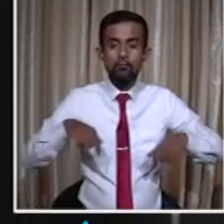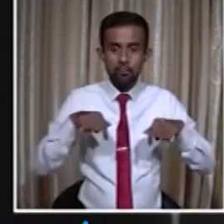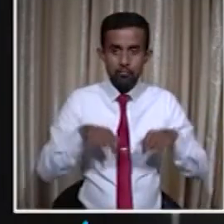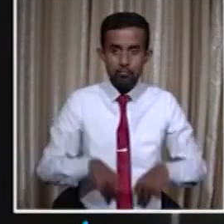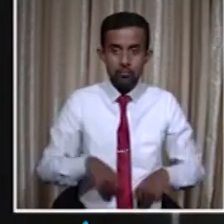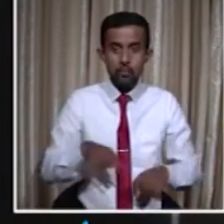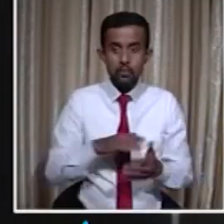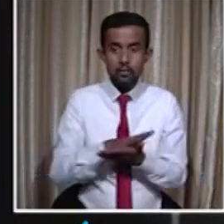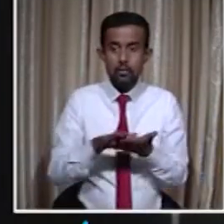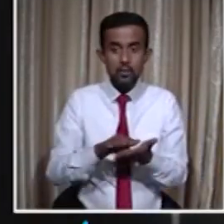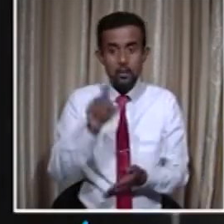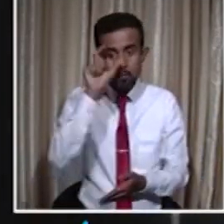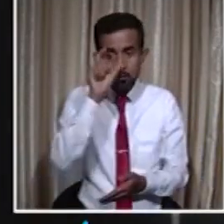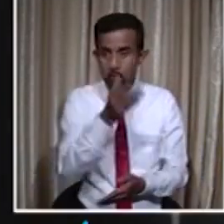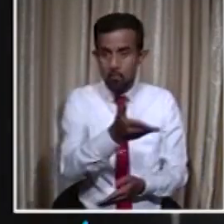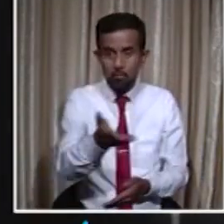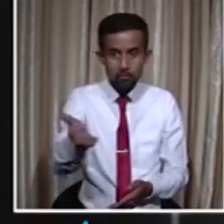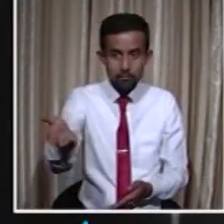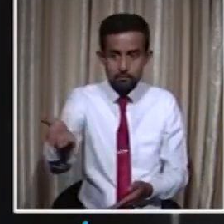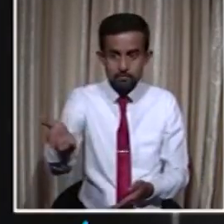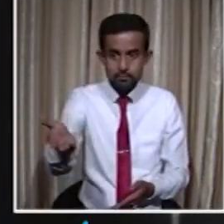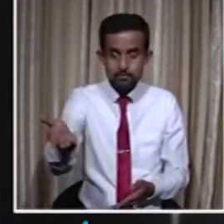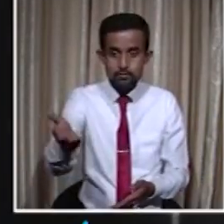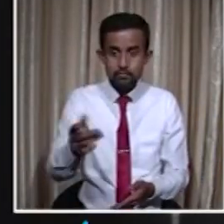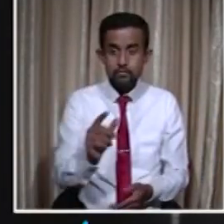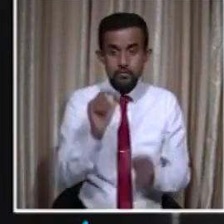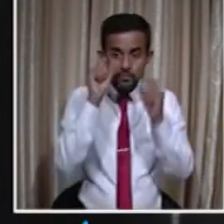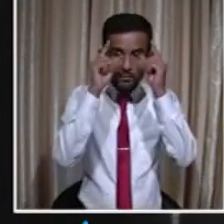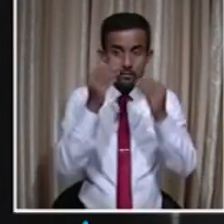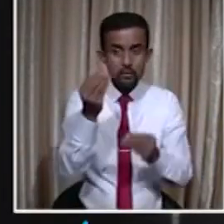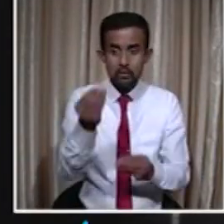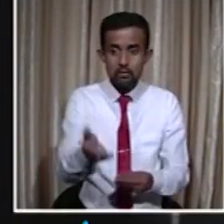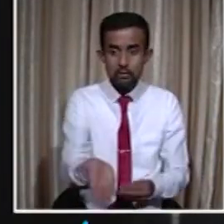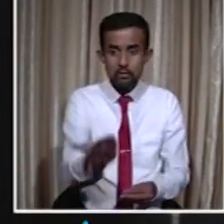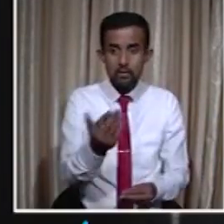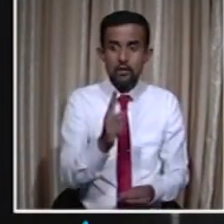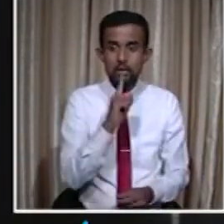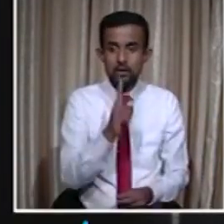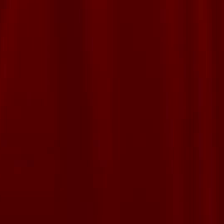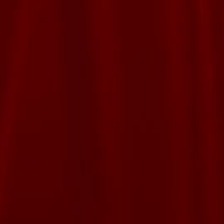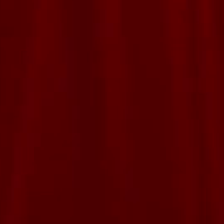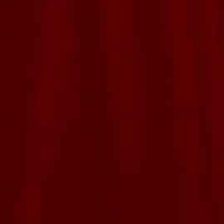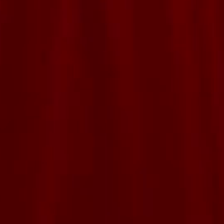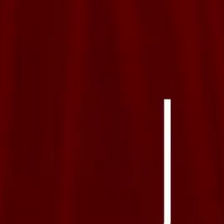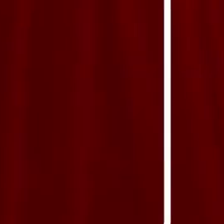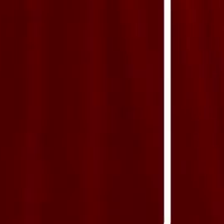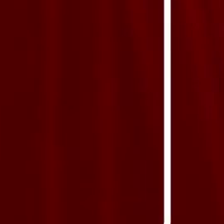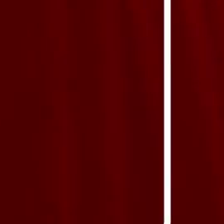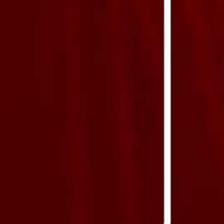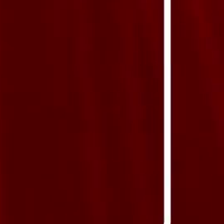ගැන අවධානය යොමු කරන්න ගරු කතානායකතුමාට දැනුවත් කරන්න කියන එක ඉල්ලමින් මම නිහඬ වෙනවා.